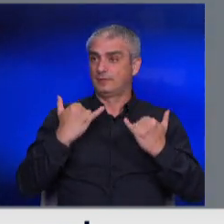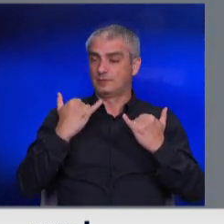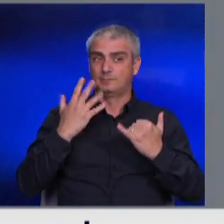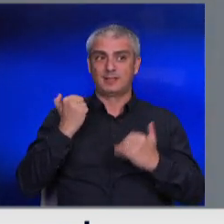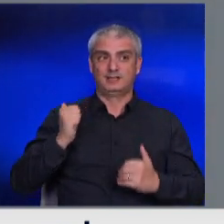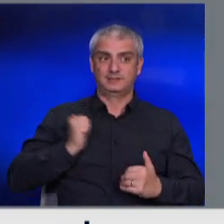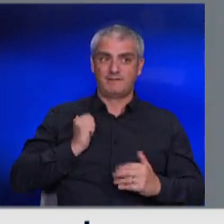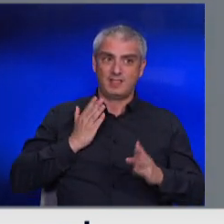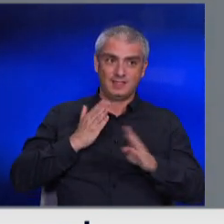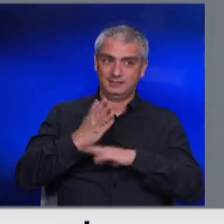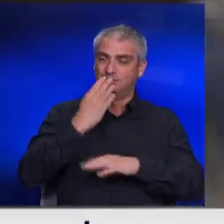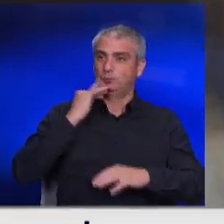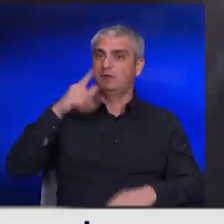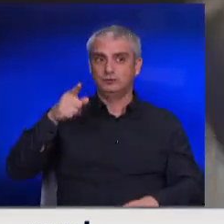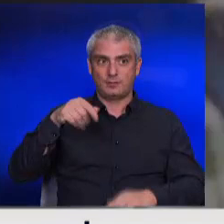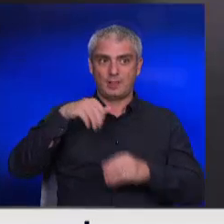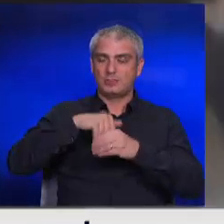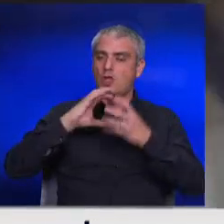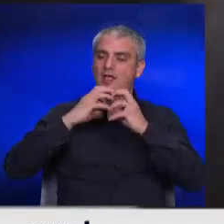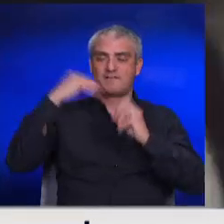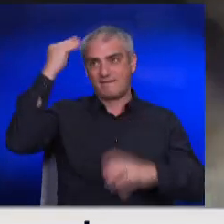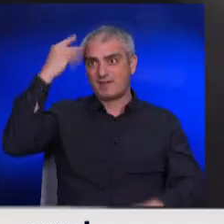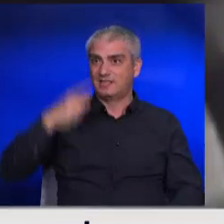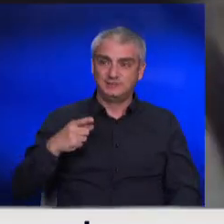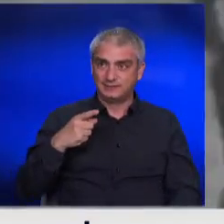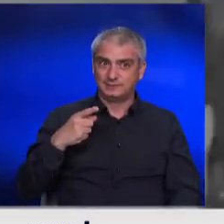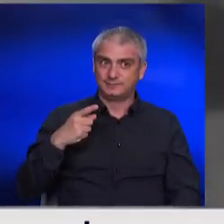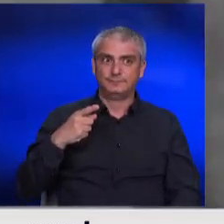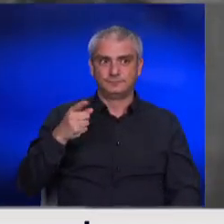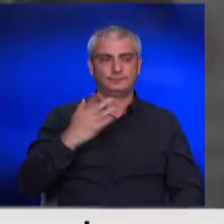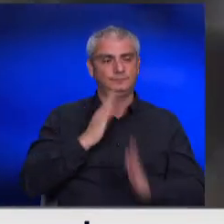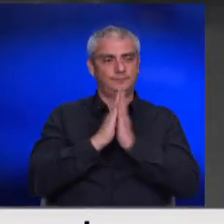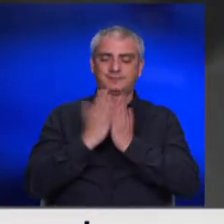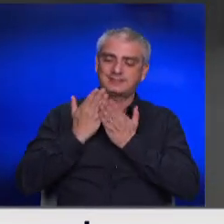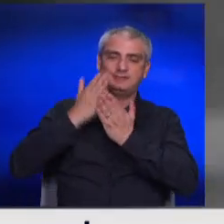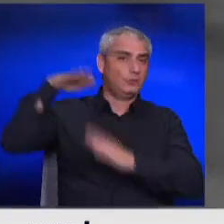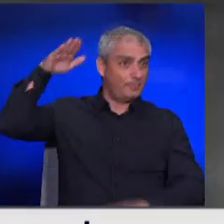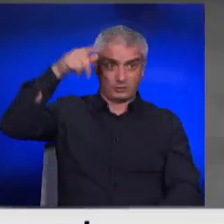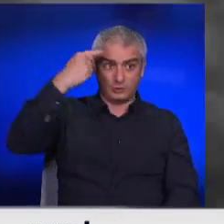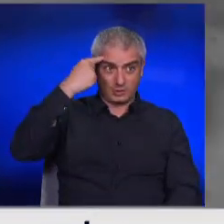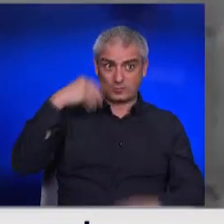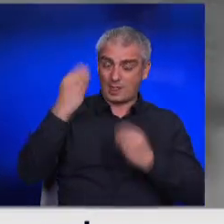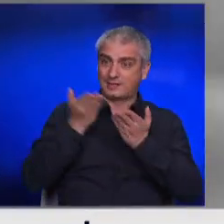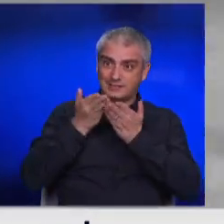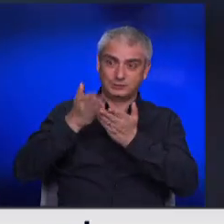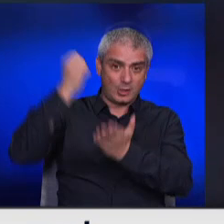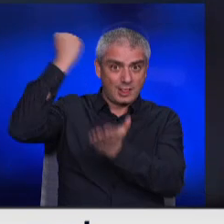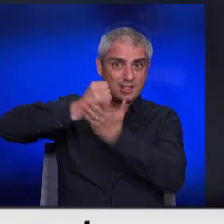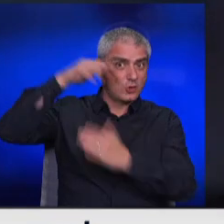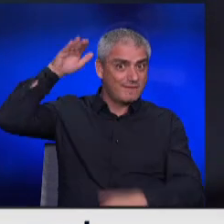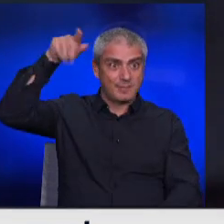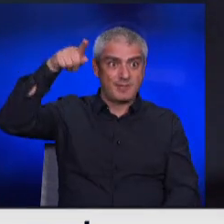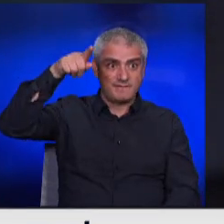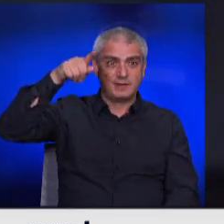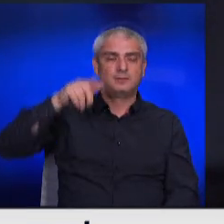שכוח נכנס ביהודה ושומרון לאיזשהו כפר פלסטיני והוא מבקש סיוע אווירי, אתה יודע לתת לו סיוע לתקוף מהאוויר?